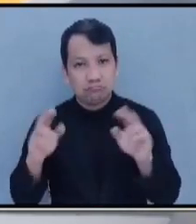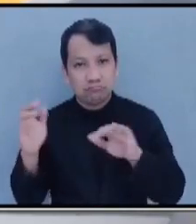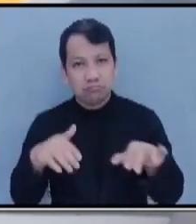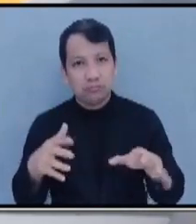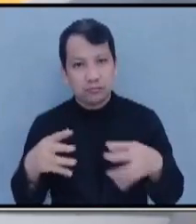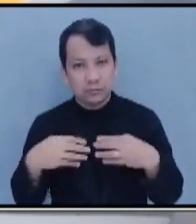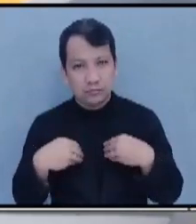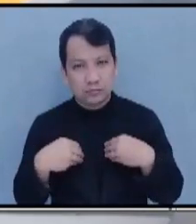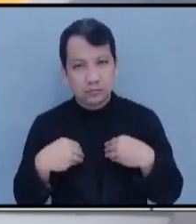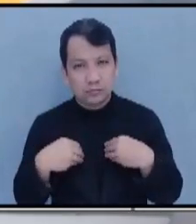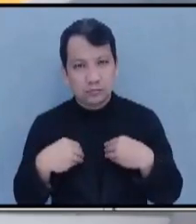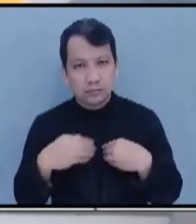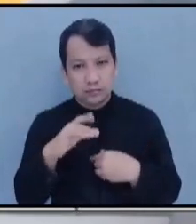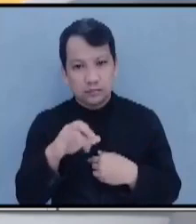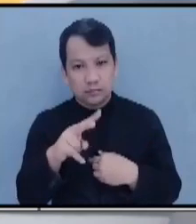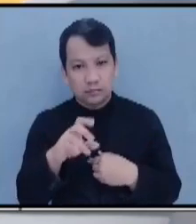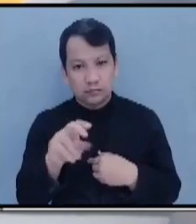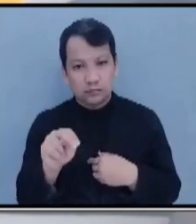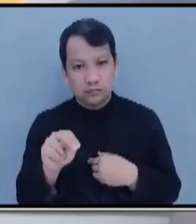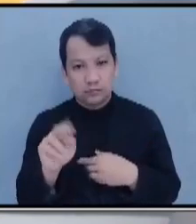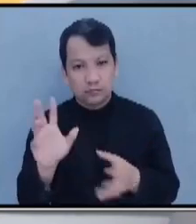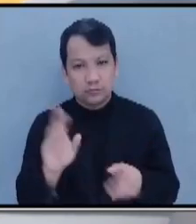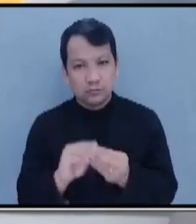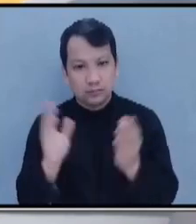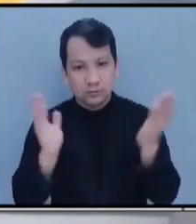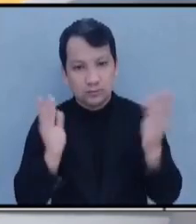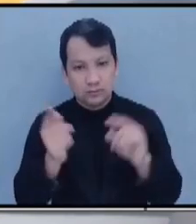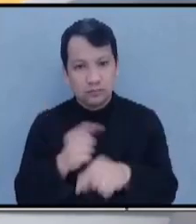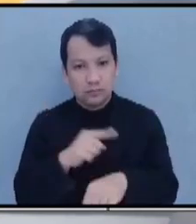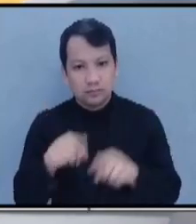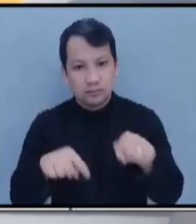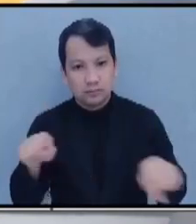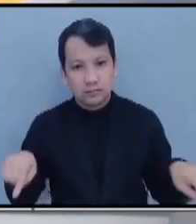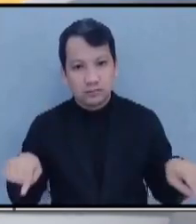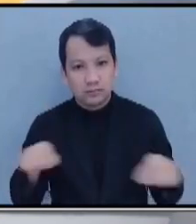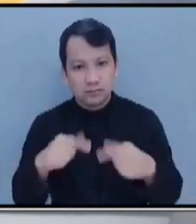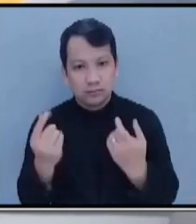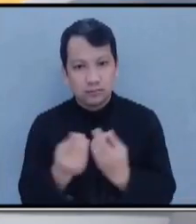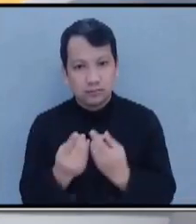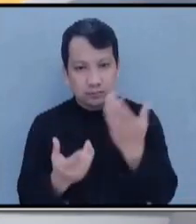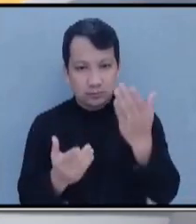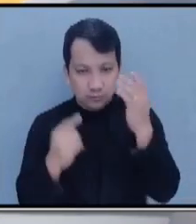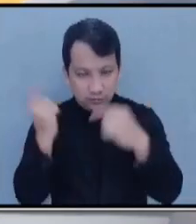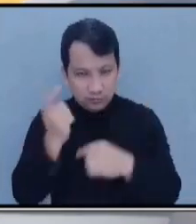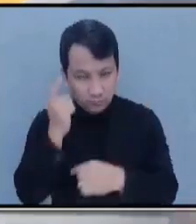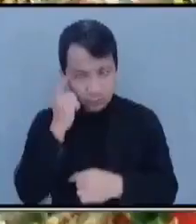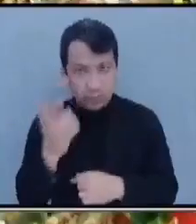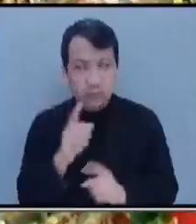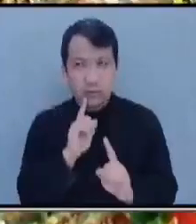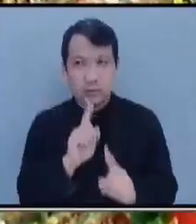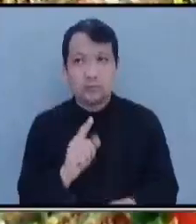naturang caravan na may hatid na serbisyo mula sa iba't ibang ahensya ng gobyerno. Narito po ang report.